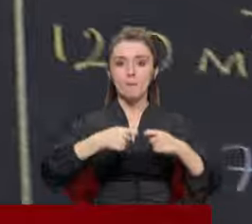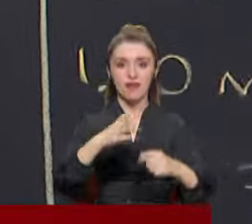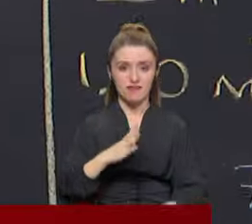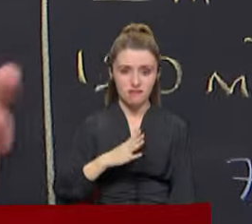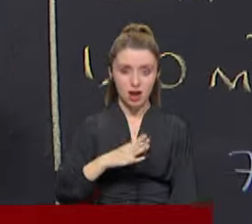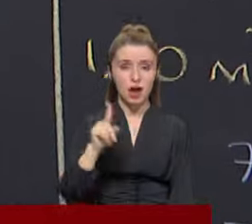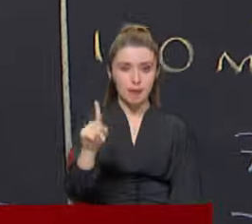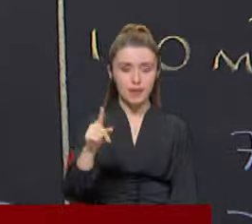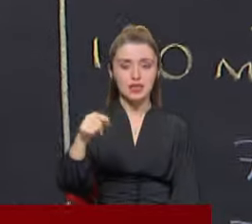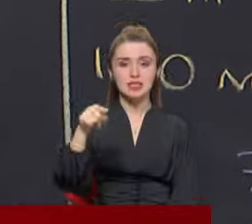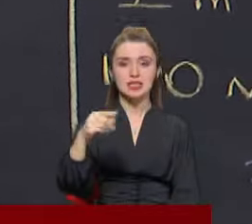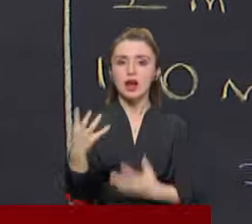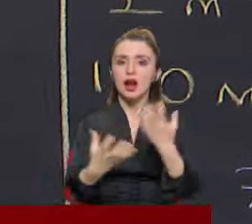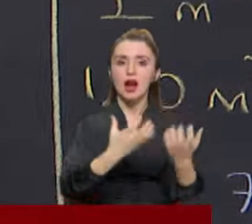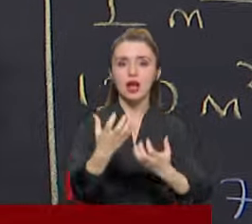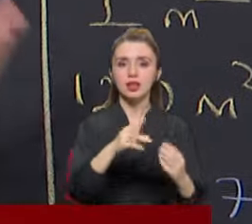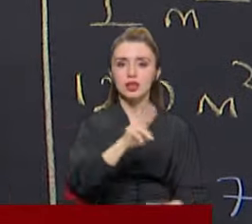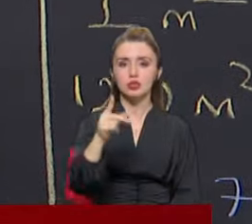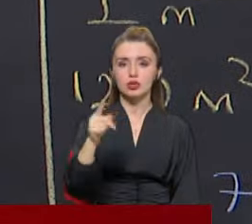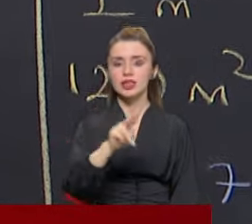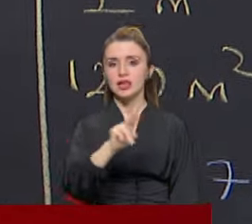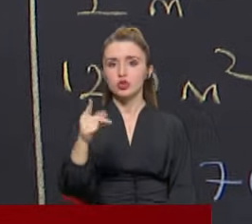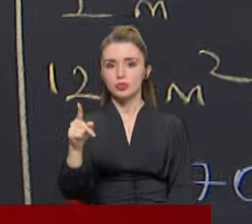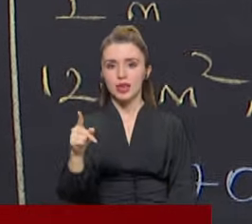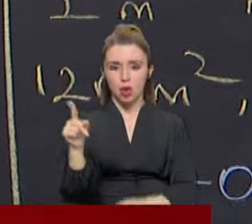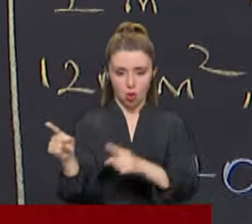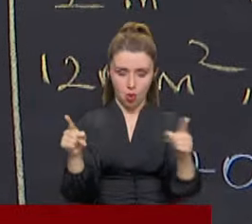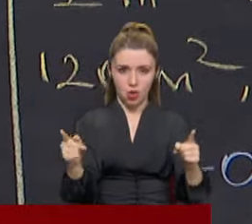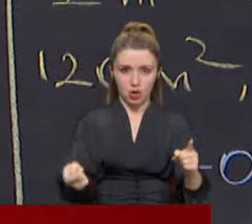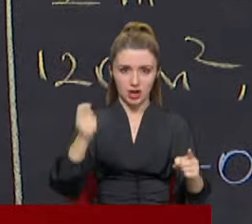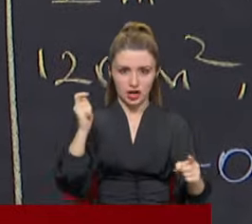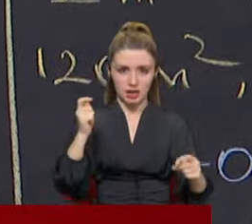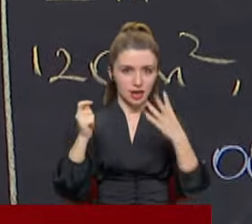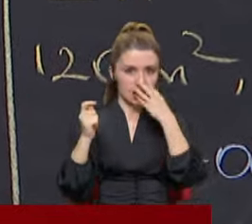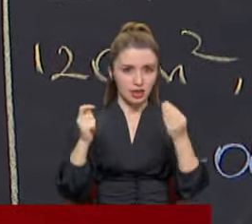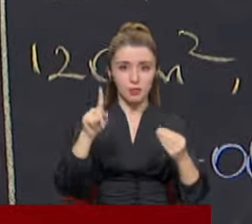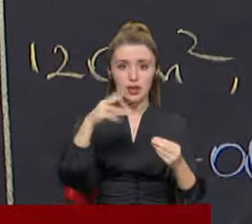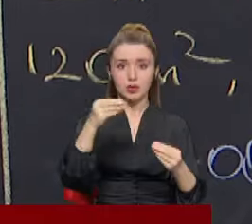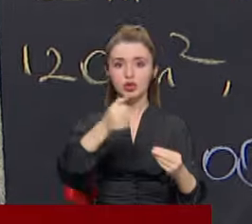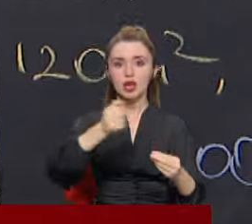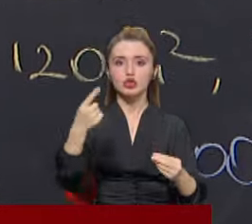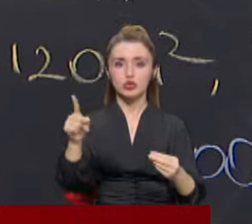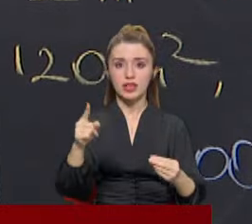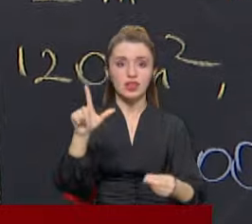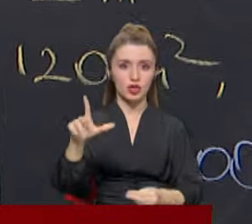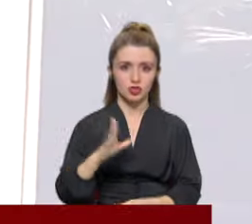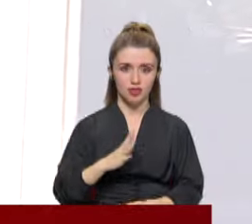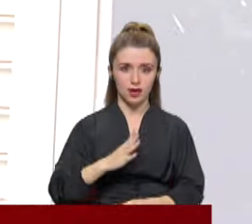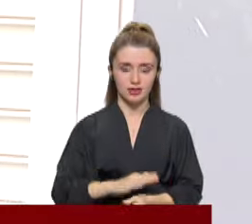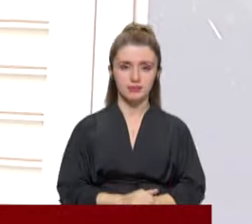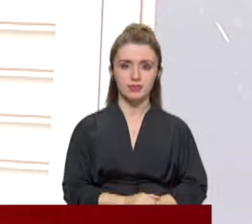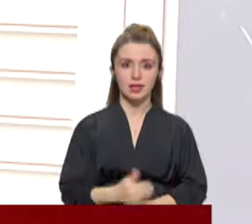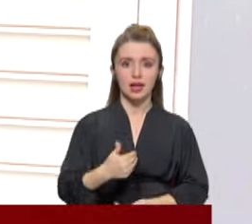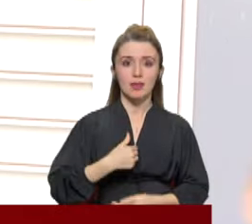var fakat sizin kaynağınız 700 bin hibe, 700 bin kredi. Demek ki 1 milyon 600 bin TL'ye daha ihtiyacınız var.